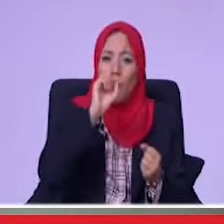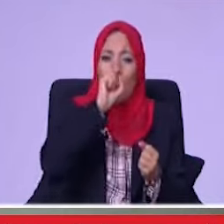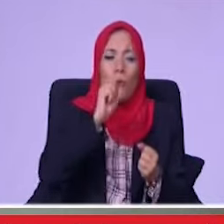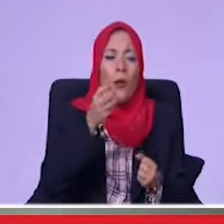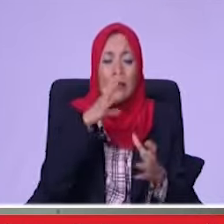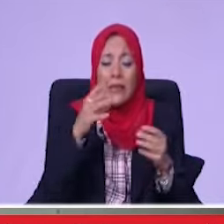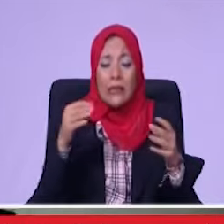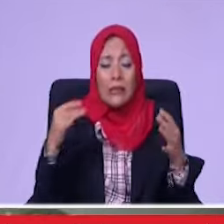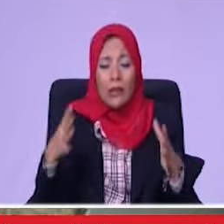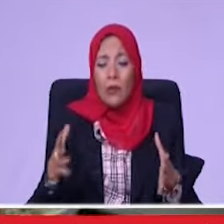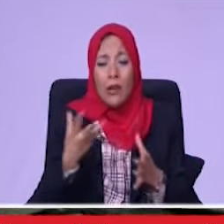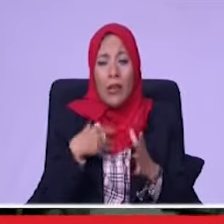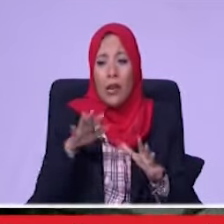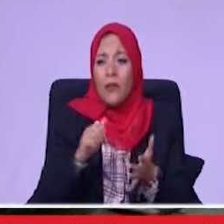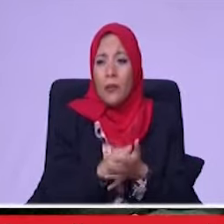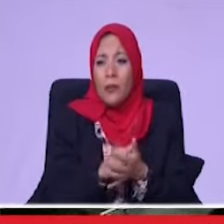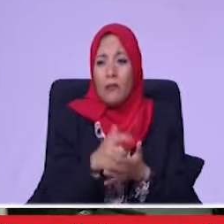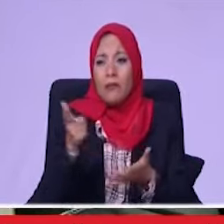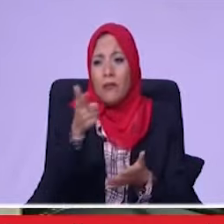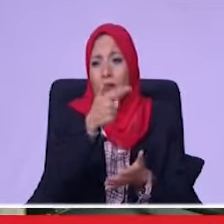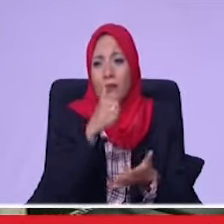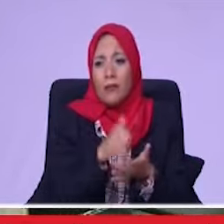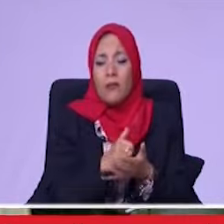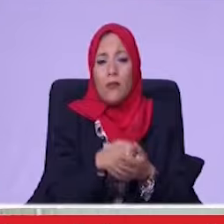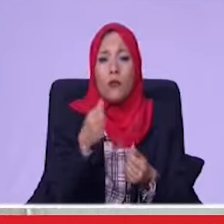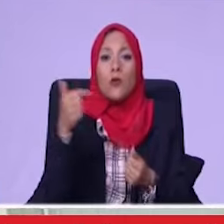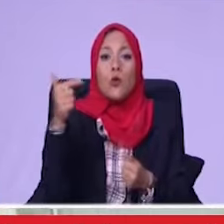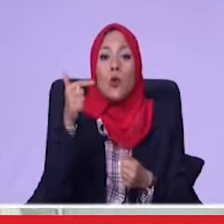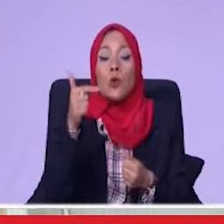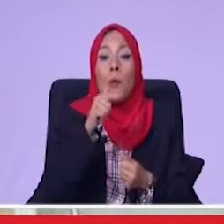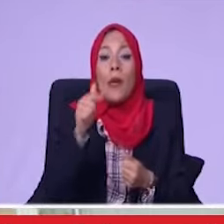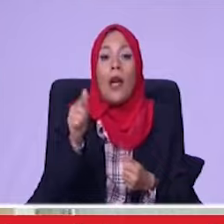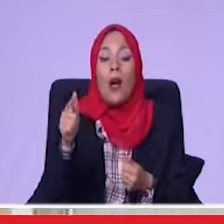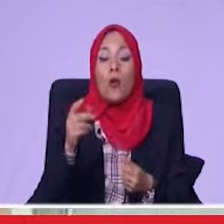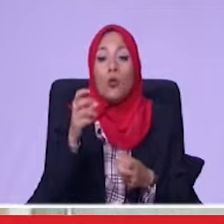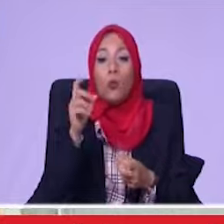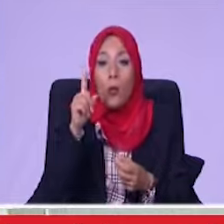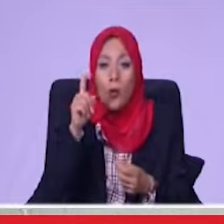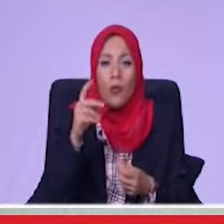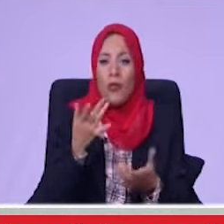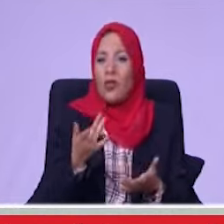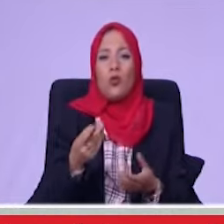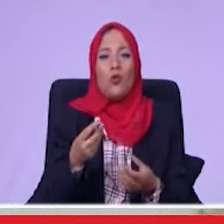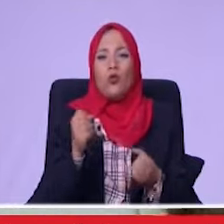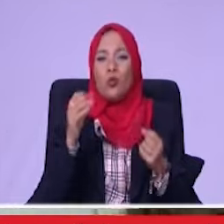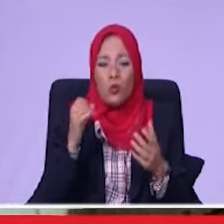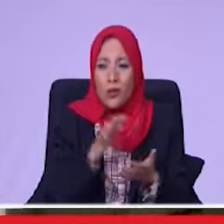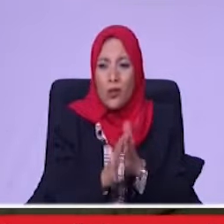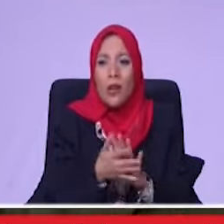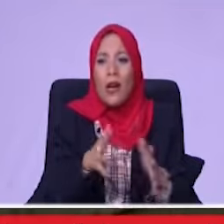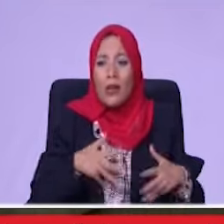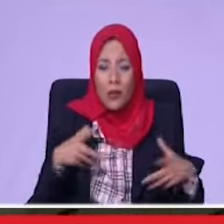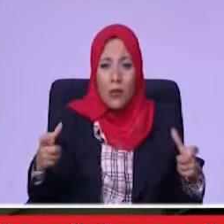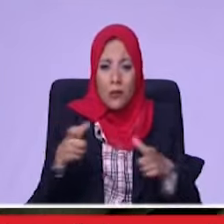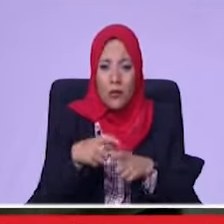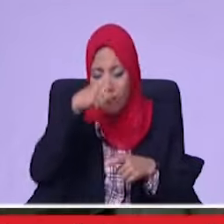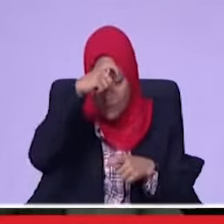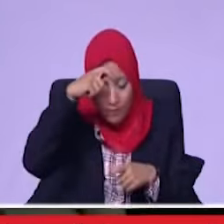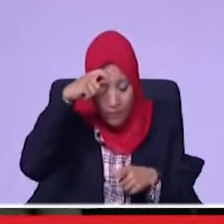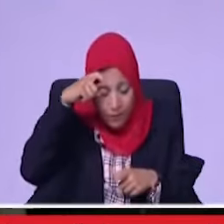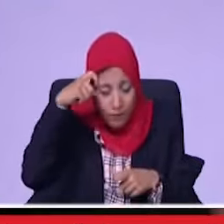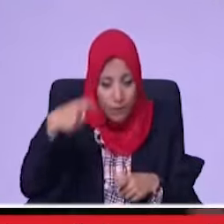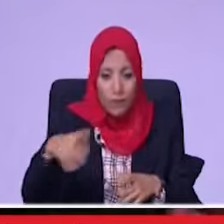حاجات كتير، انا قاعده قانون جديد، دي مش شقتي، 600 ايجار غير الميه والنور. انا محتاجه اعمل مشروع اكل منه عيش، اقف على رجلي